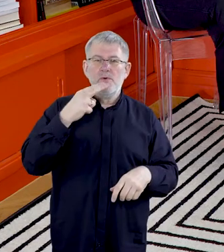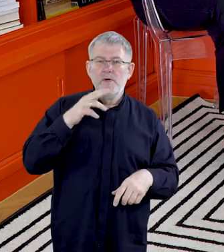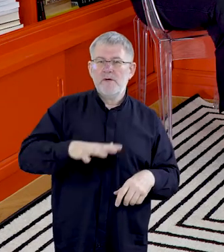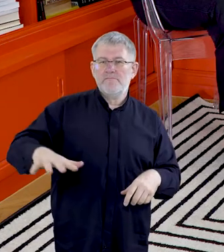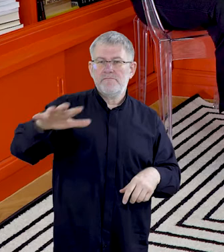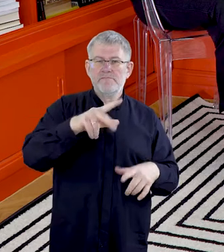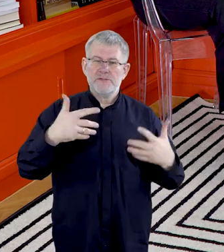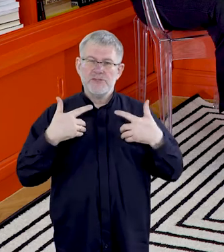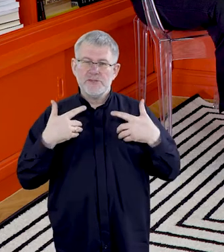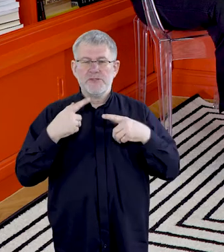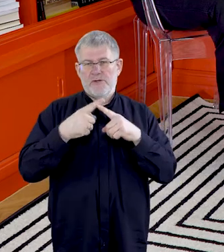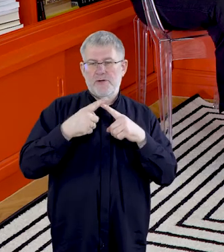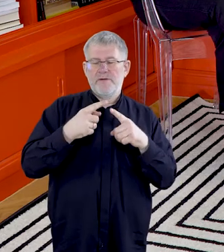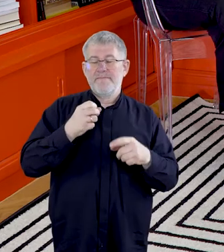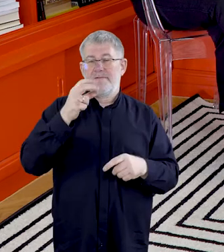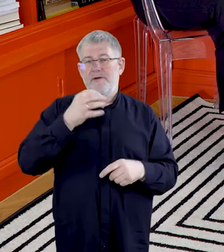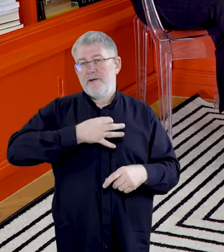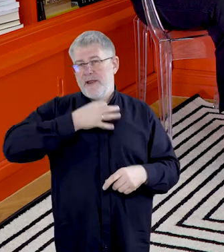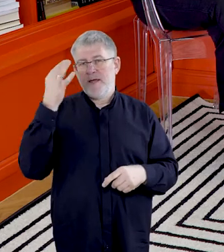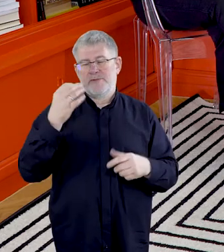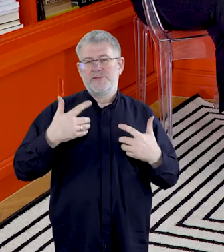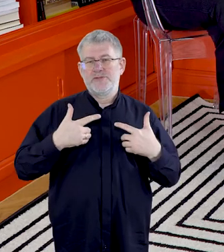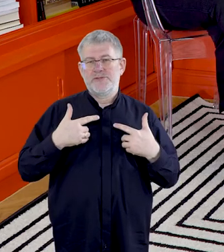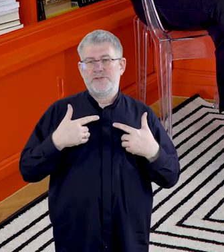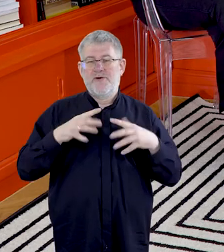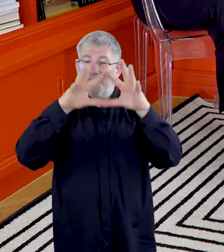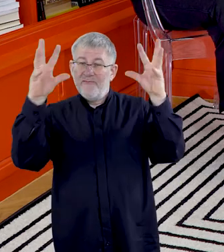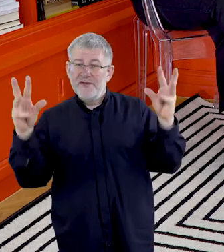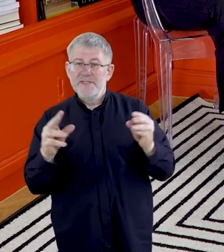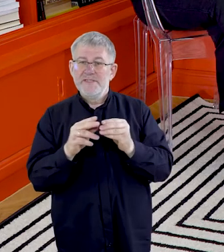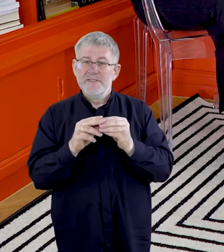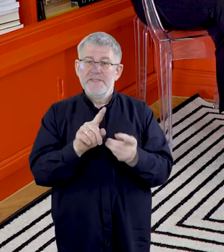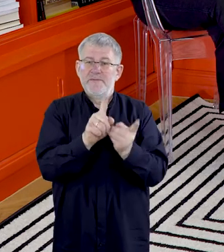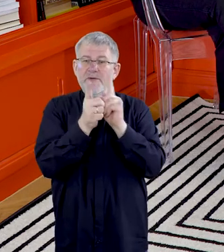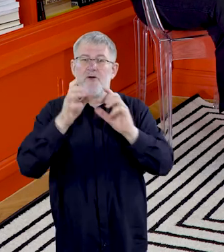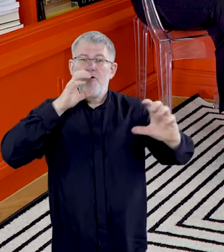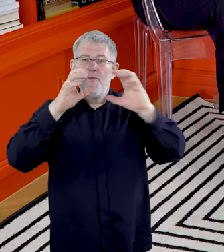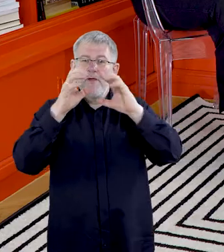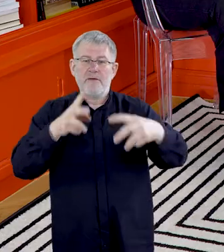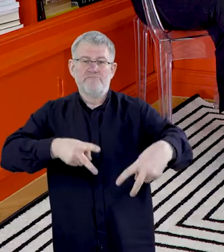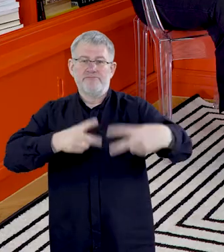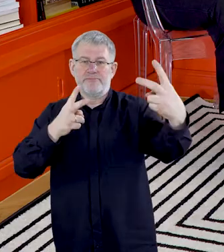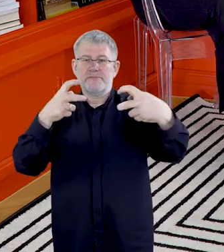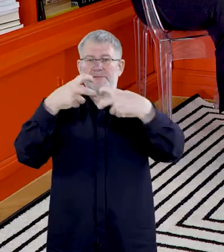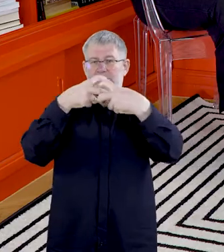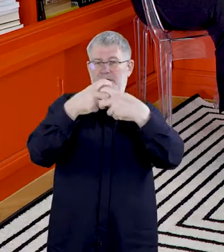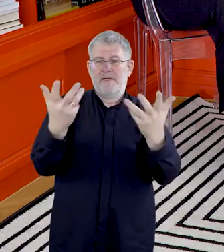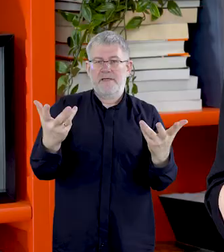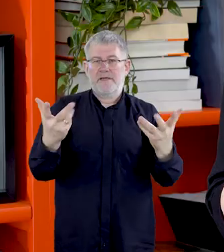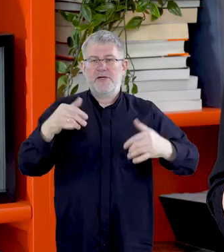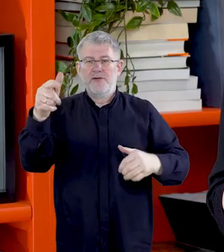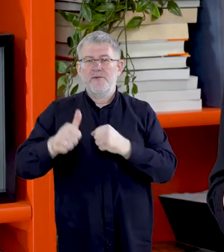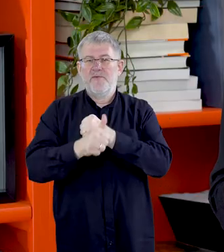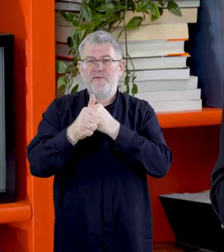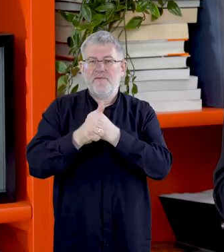osób słyszących, tak paradoksalnie, dlatego że my wszyscy przeszliśmy na komunikację zdalną. I to